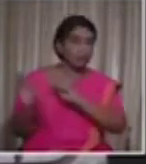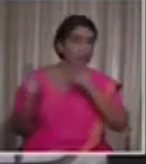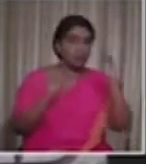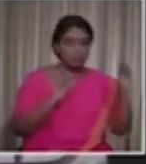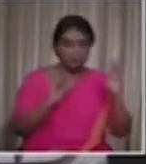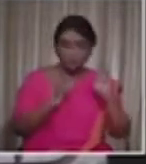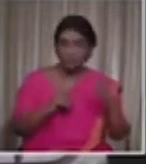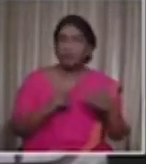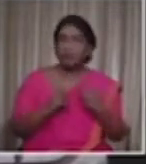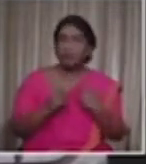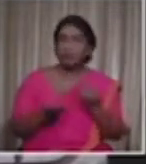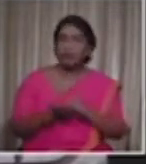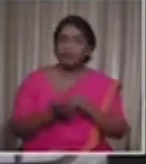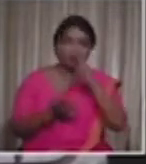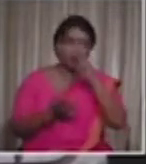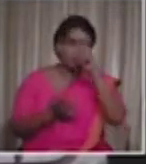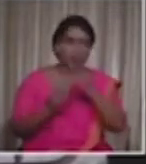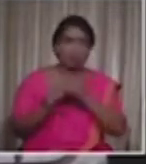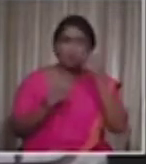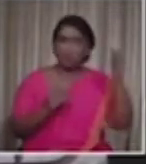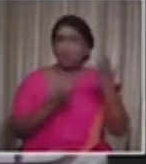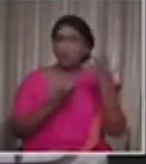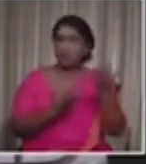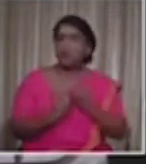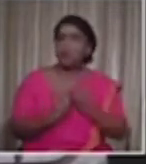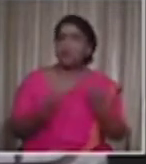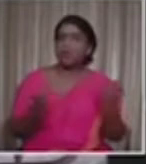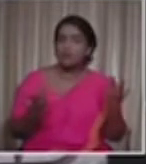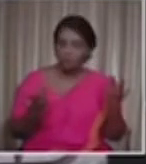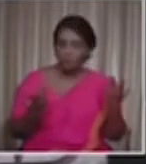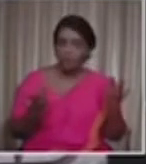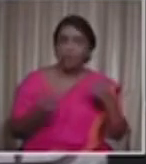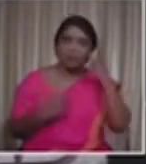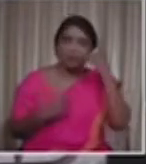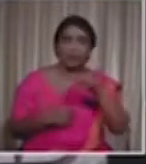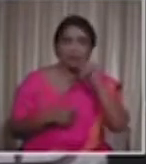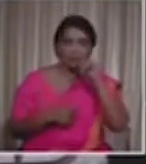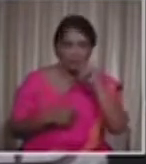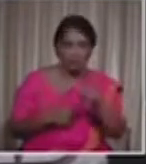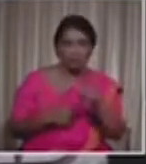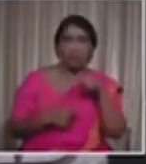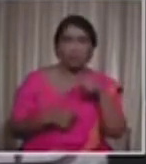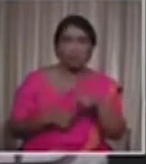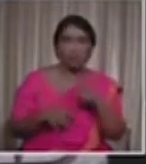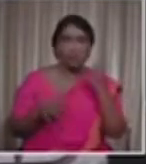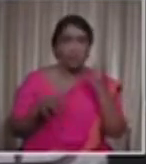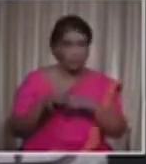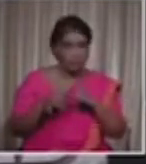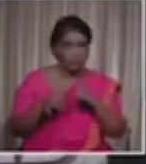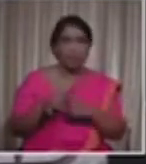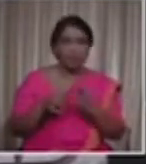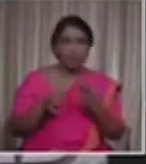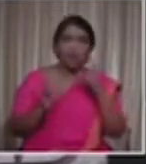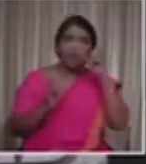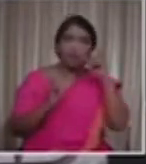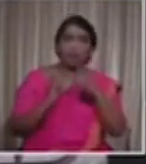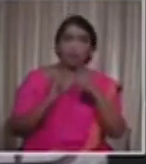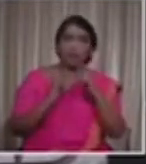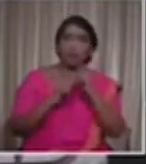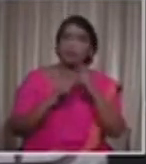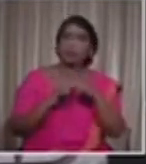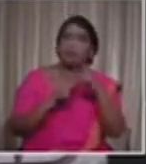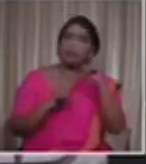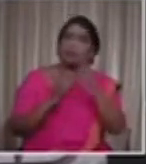නම් තව සුමාන දෙකකට අපිට ගන්න බැරි වෙනවා. අන්න ඒකයි ඇත්ත. මෙතන ප්‍රශ්නයක් තියෙනවා මං කව කෝප්ස් කොමිටියට